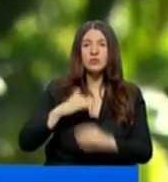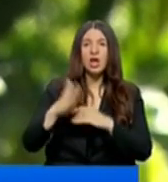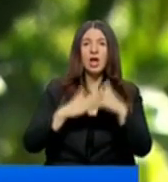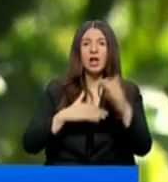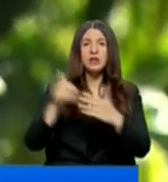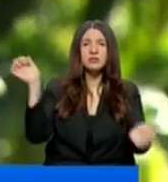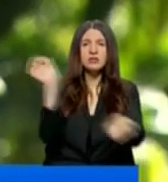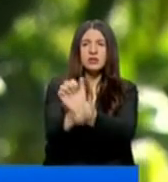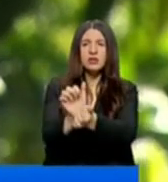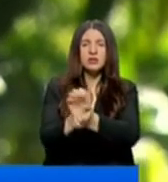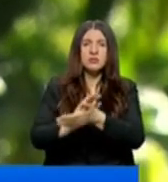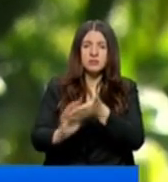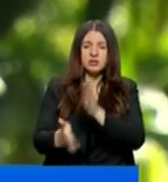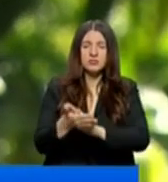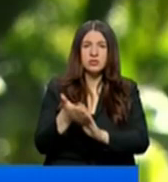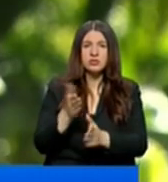kolunu bağlamışsın.